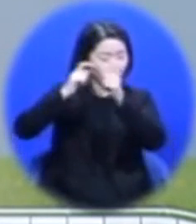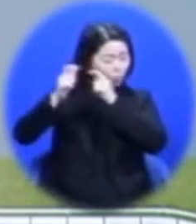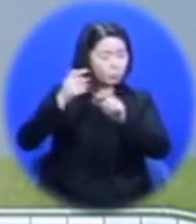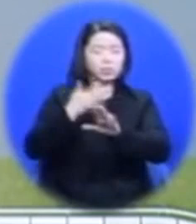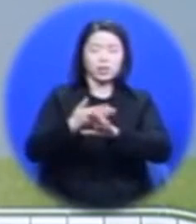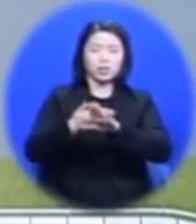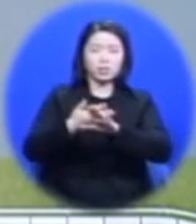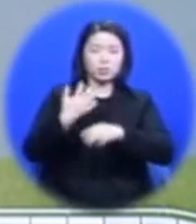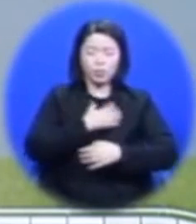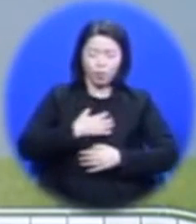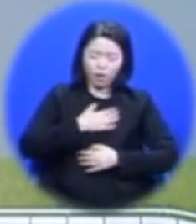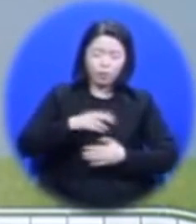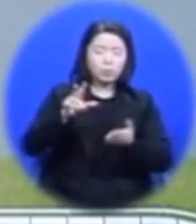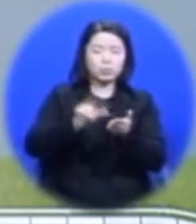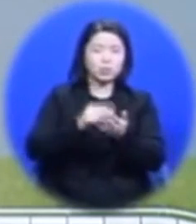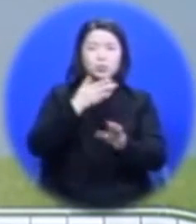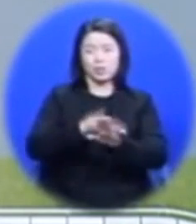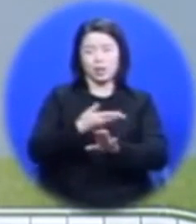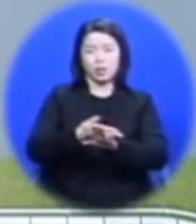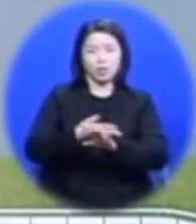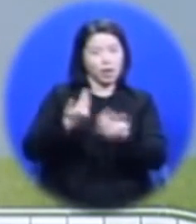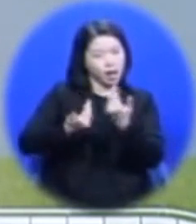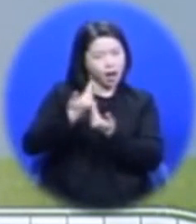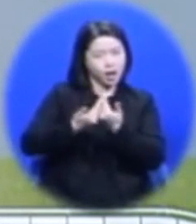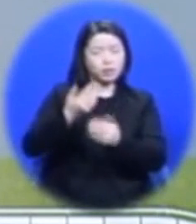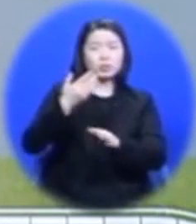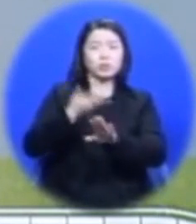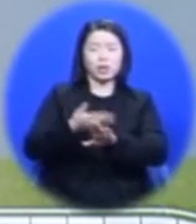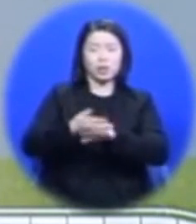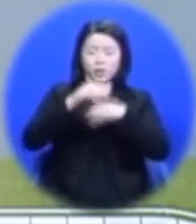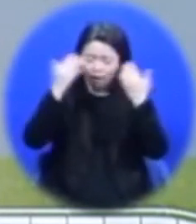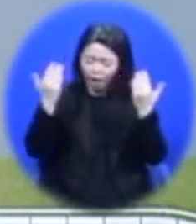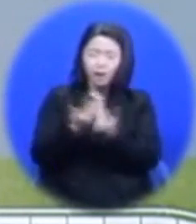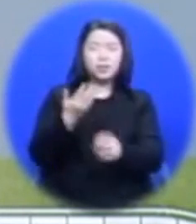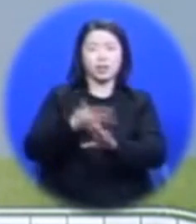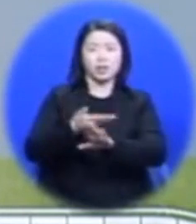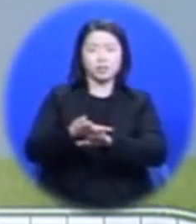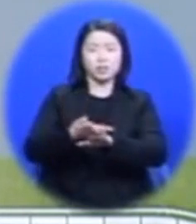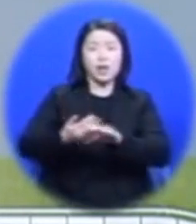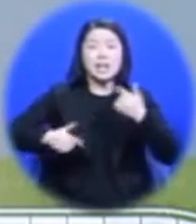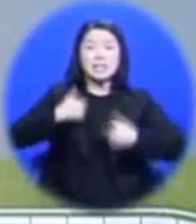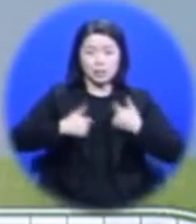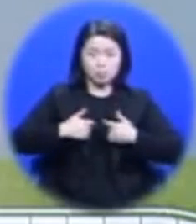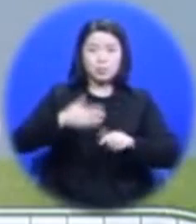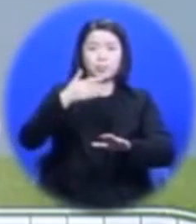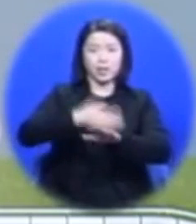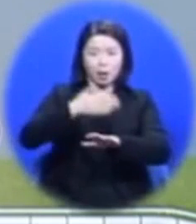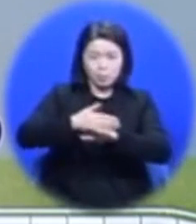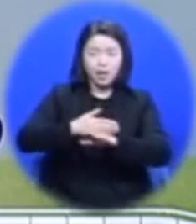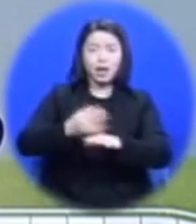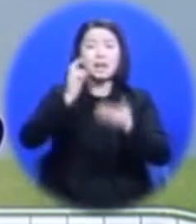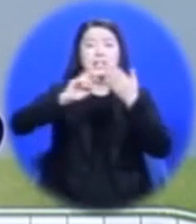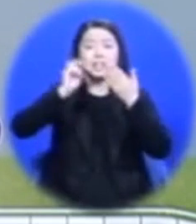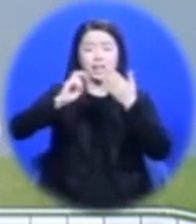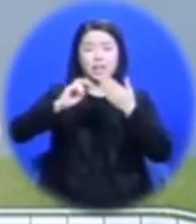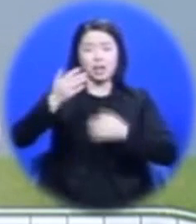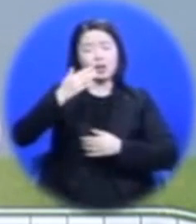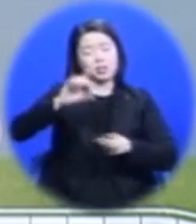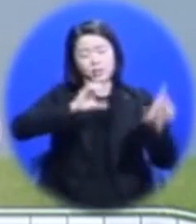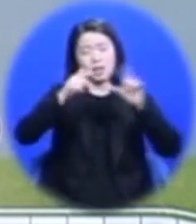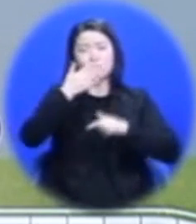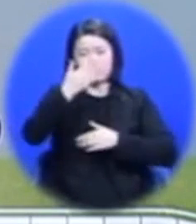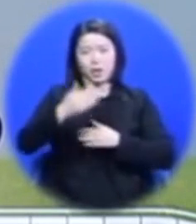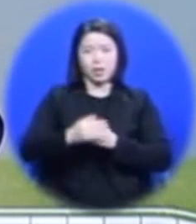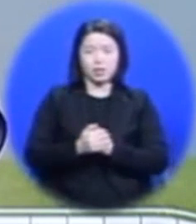달라지고 괴로운 문제도 달라지고 갈등도 달라지고 다 달라집니다. 기쁨, 감사, 찬양으로 살 수 있습니다.